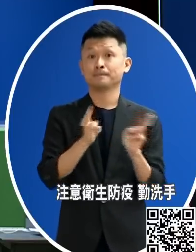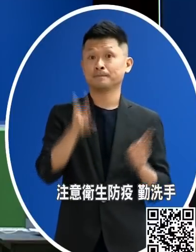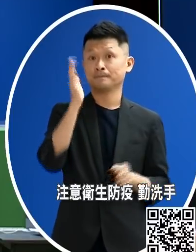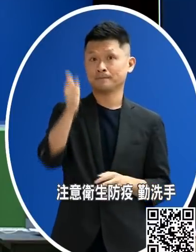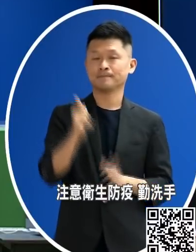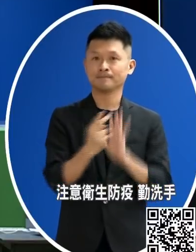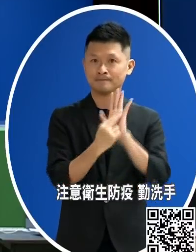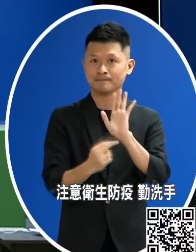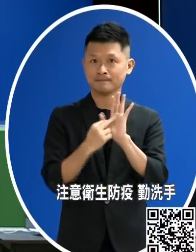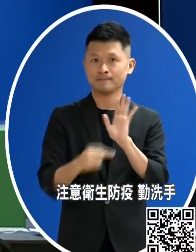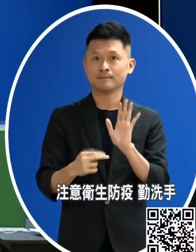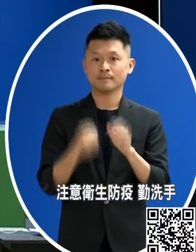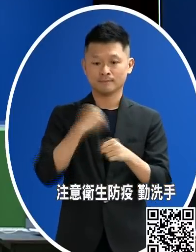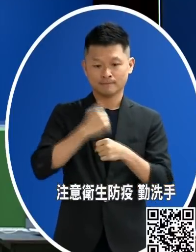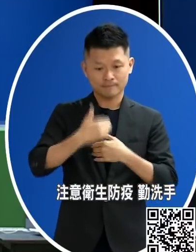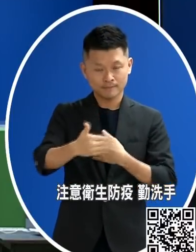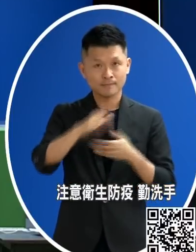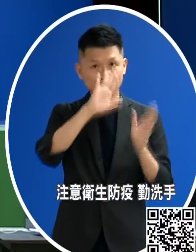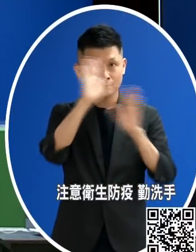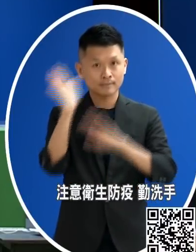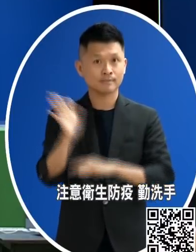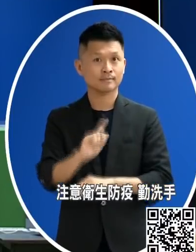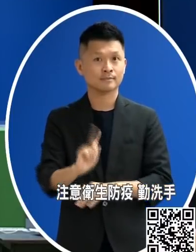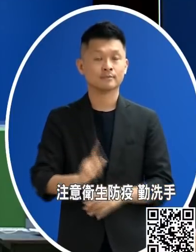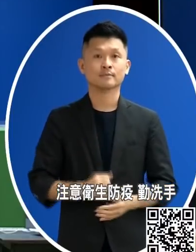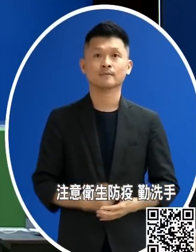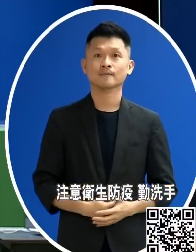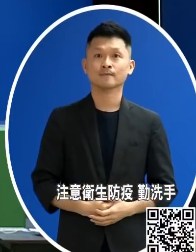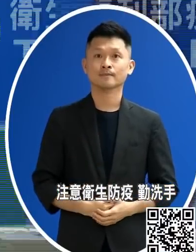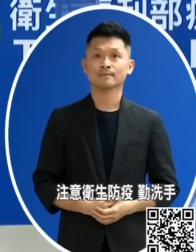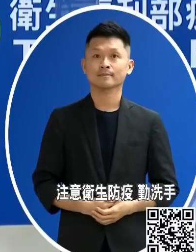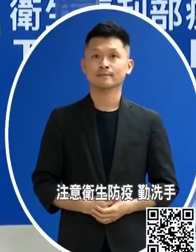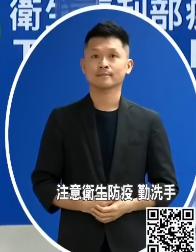好跟大家说明一下我们这工作的一个进展的情形。